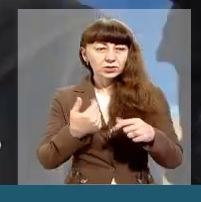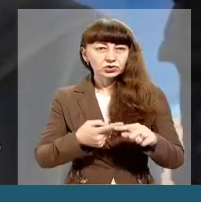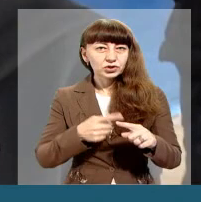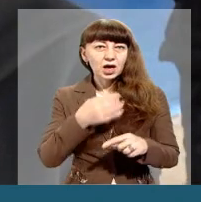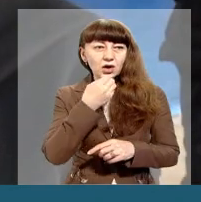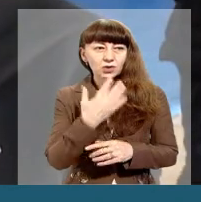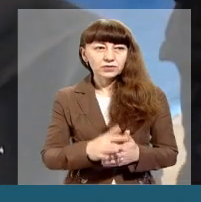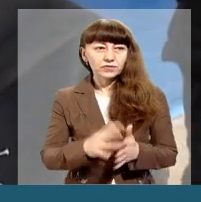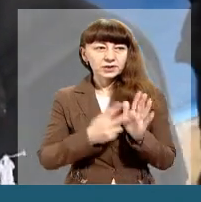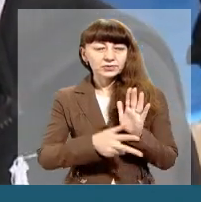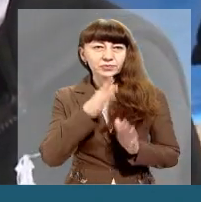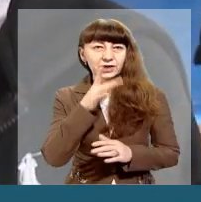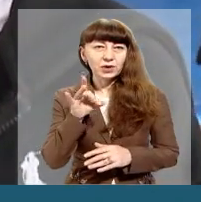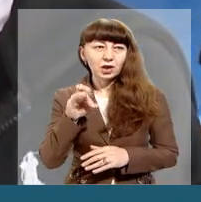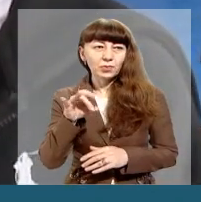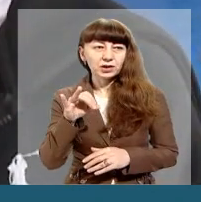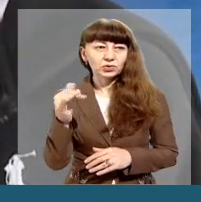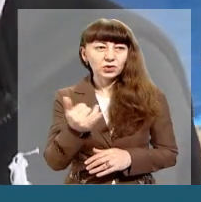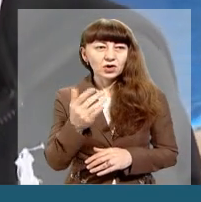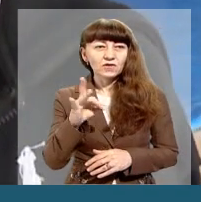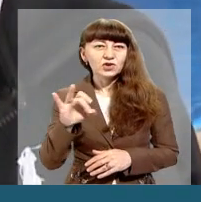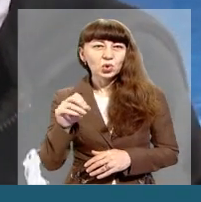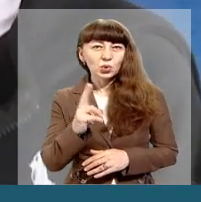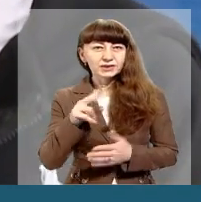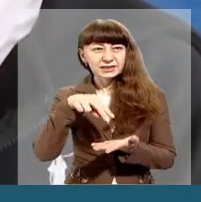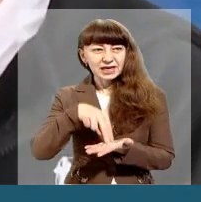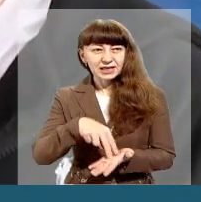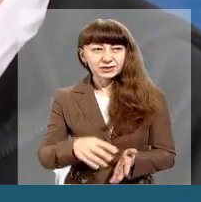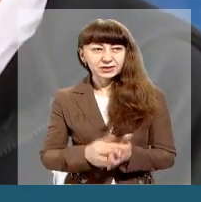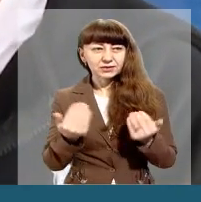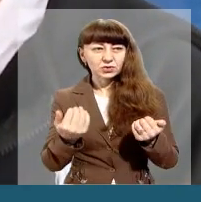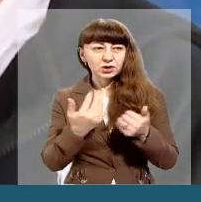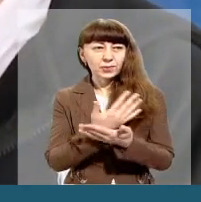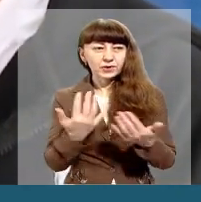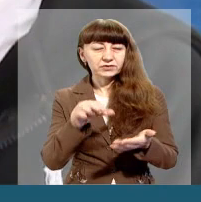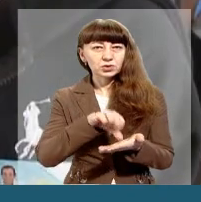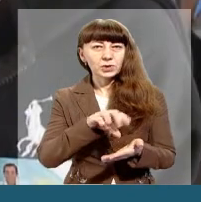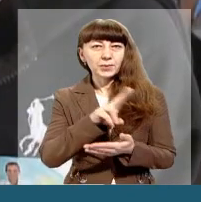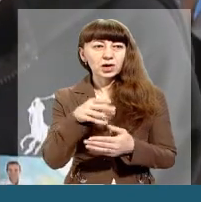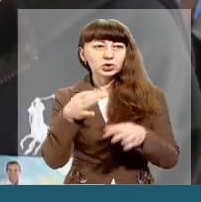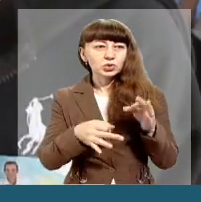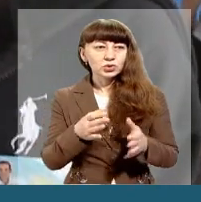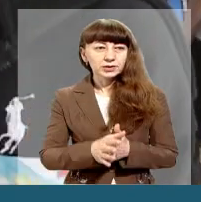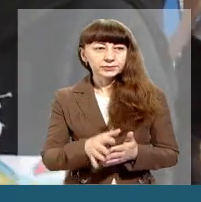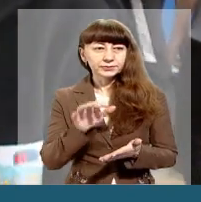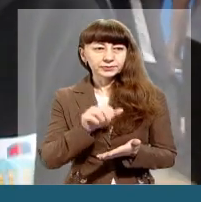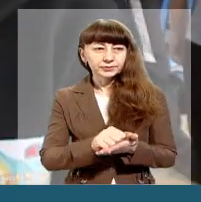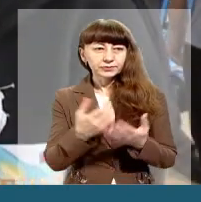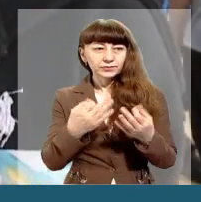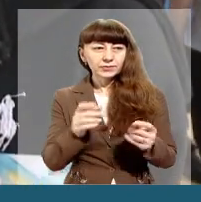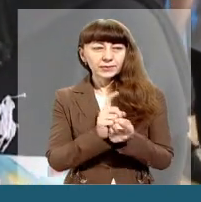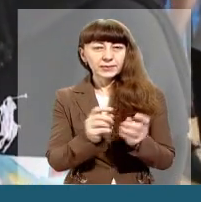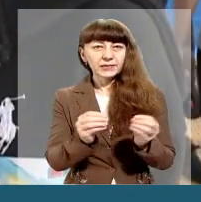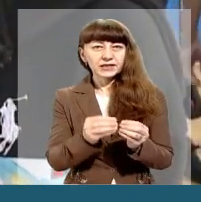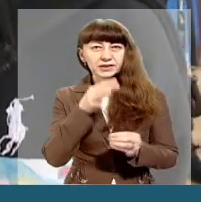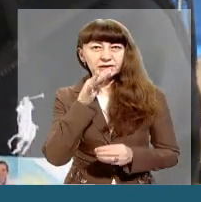хорошие. 85 лет Балабанова, вот его внук стоит. Сегодня мы выступаем в качестве судей, боковые судьи. Занимаемся... Вольной борьбой.